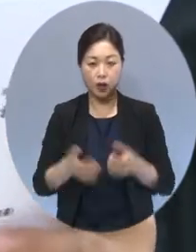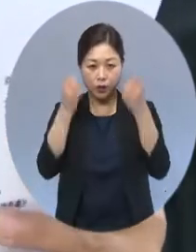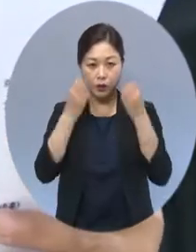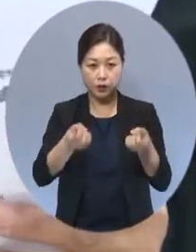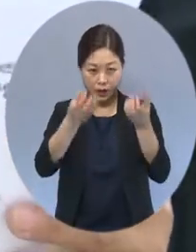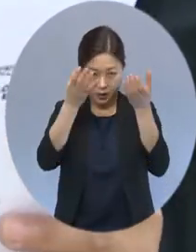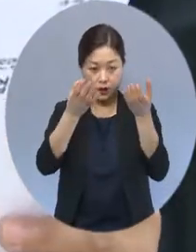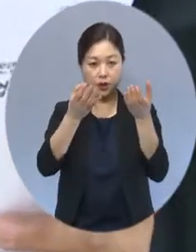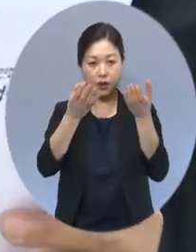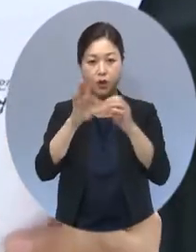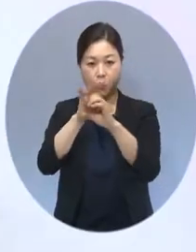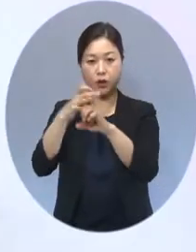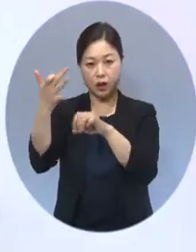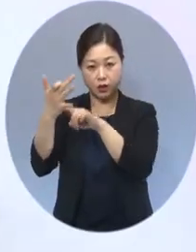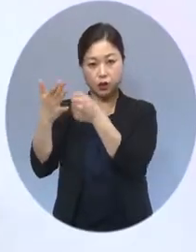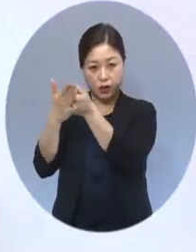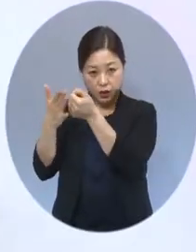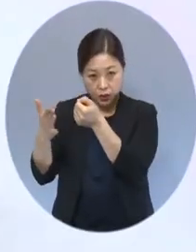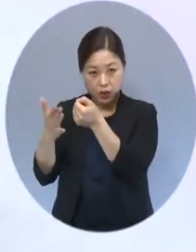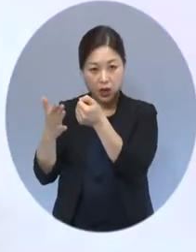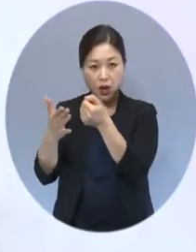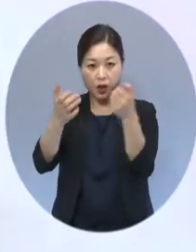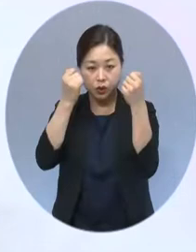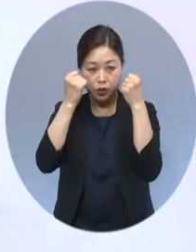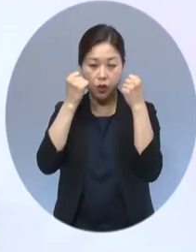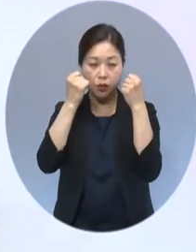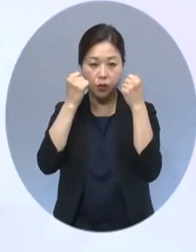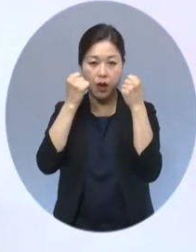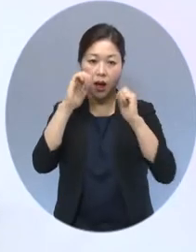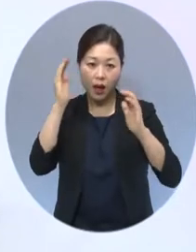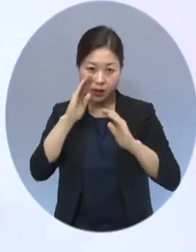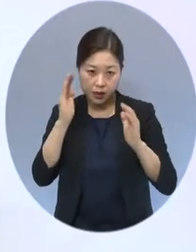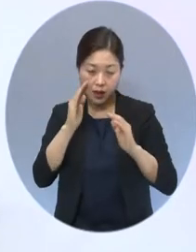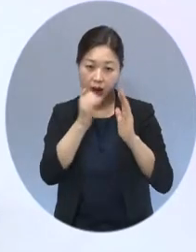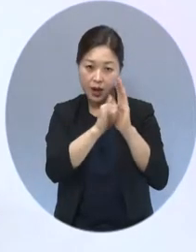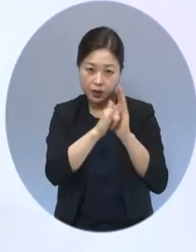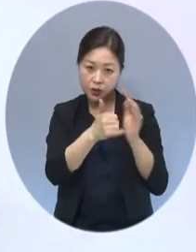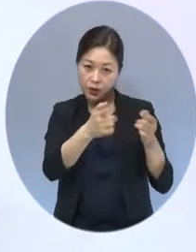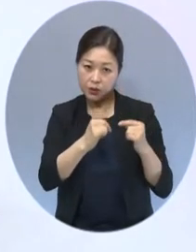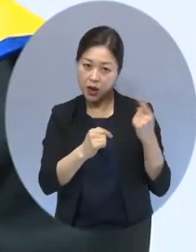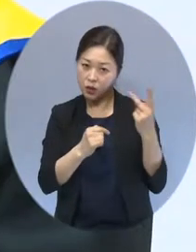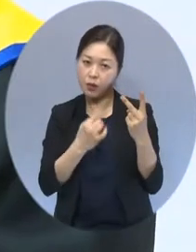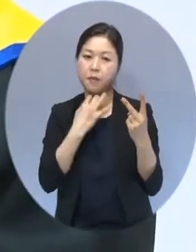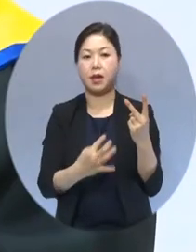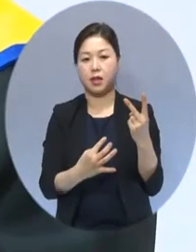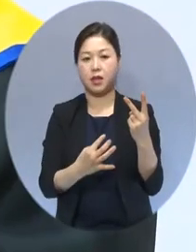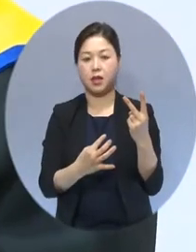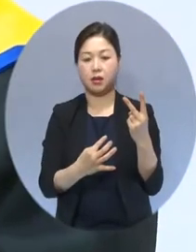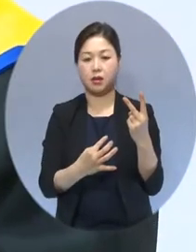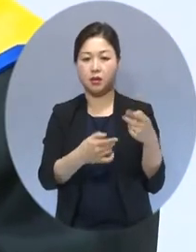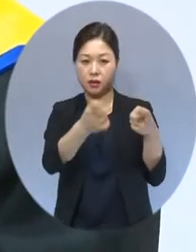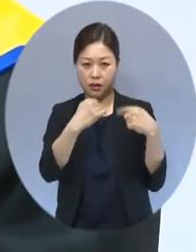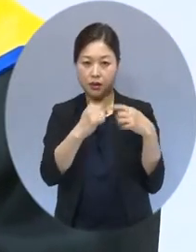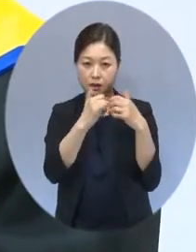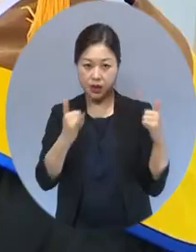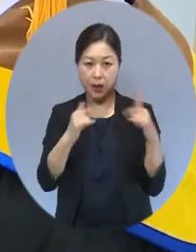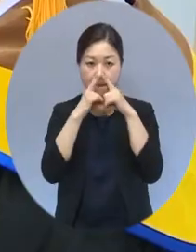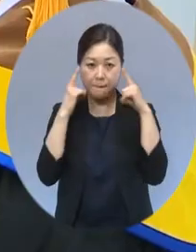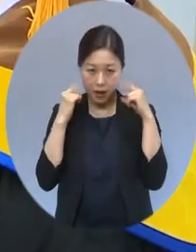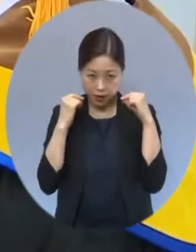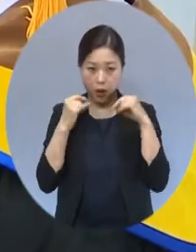졸업식은 코로나19로 인해 졸업생 가족 참석을 한두 명으로 제한했고 참석자 전원 마스크 착용